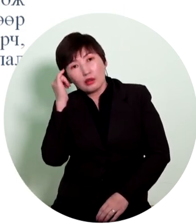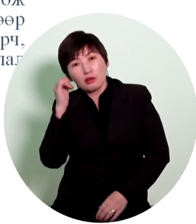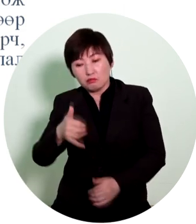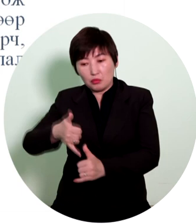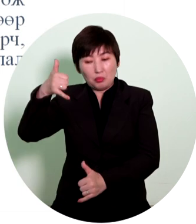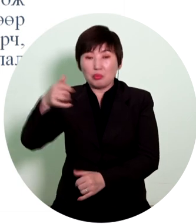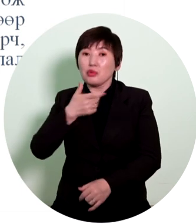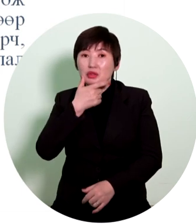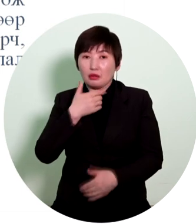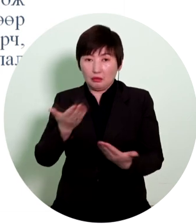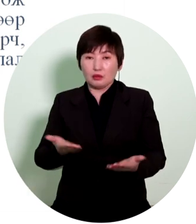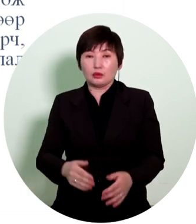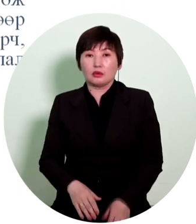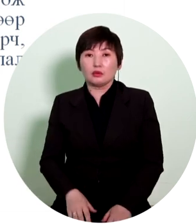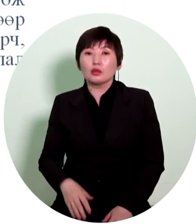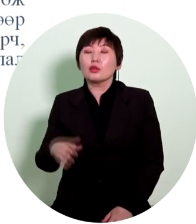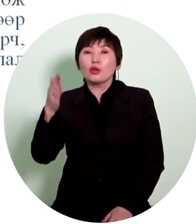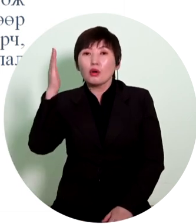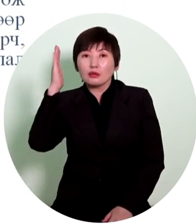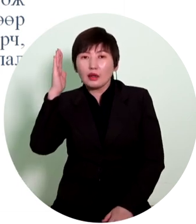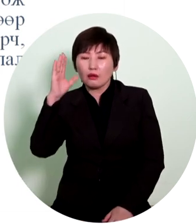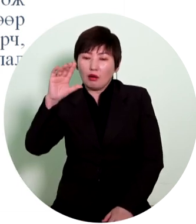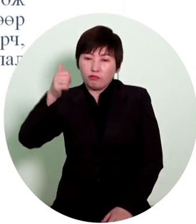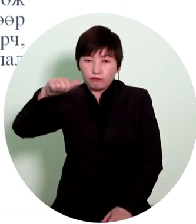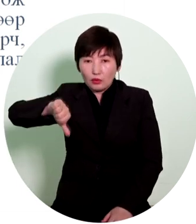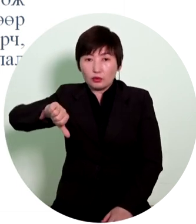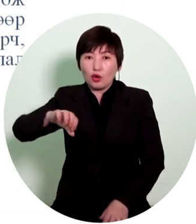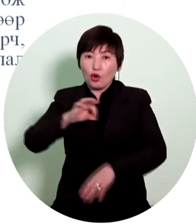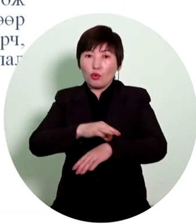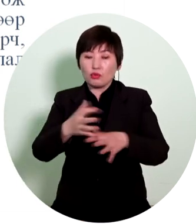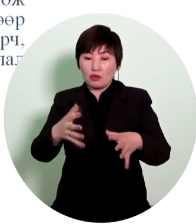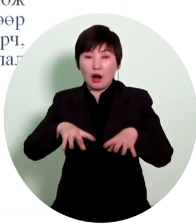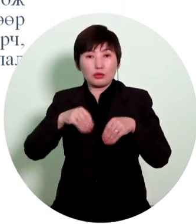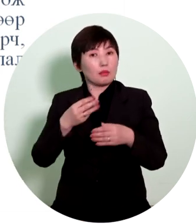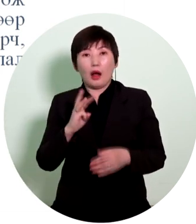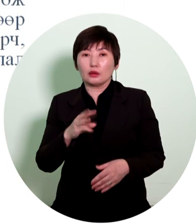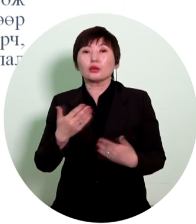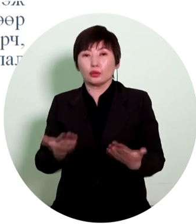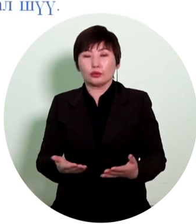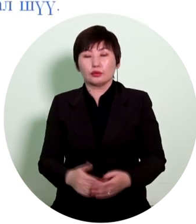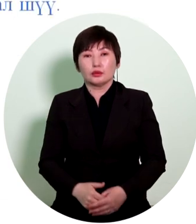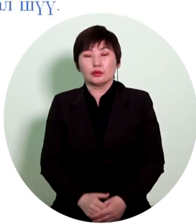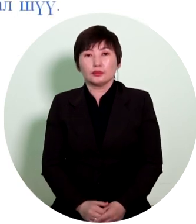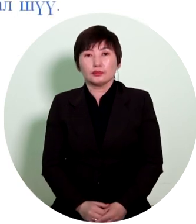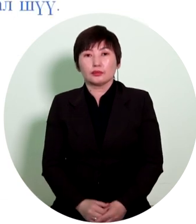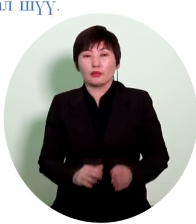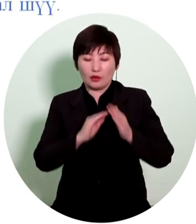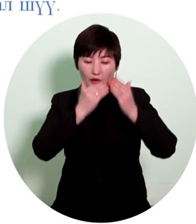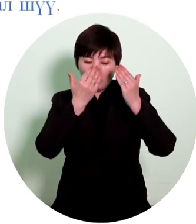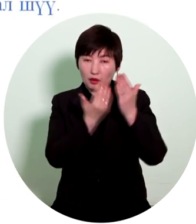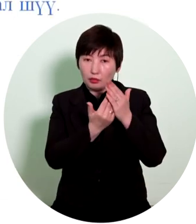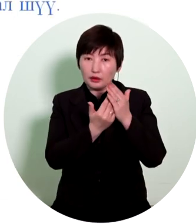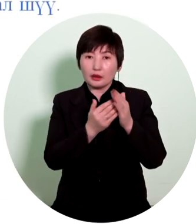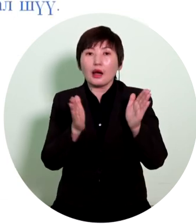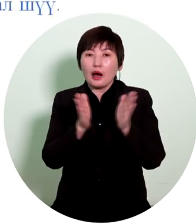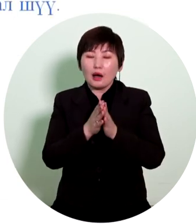гудлаас болоод дархлаас тусаж өвчин тусах магадлал нэмдэтгийг та бүхэн маань ойлгоорой. За гэр бүлийнхэнтэйгээ